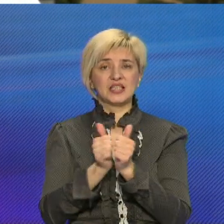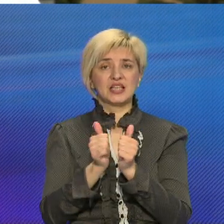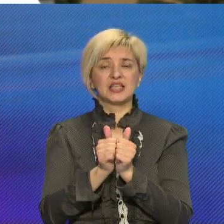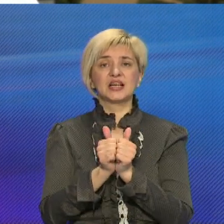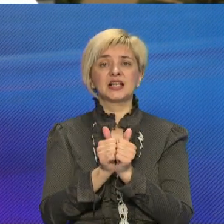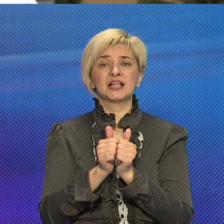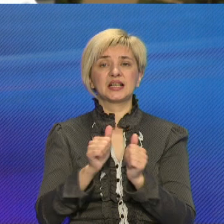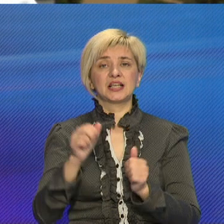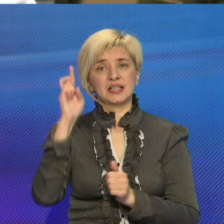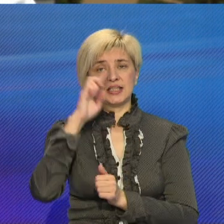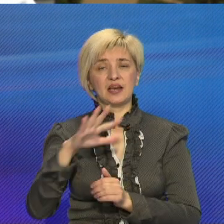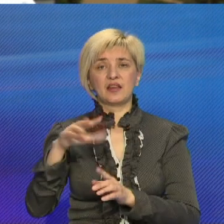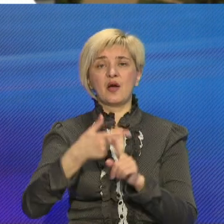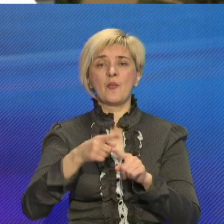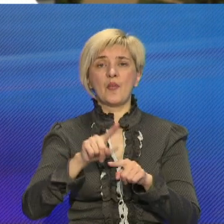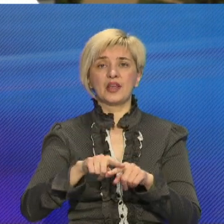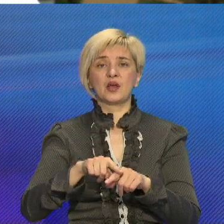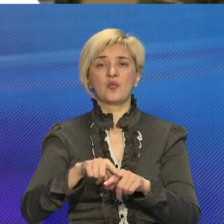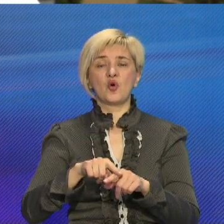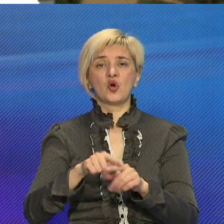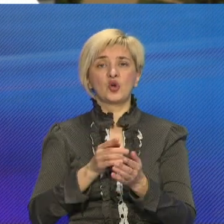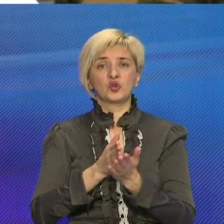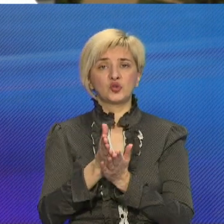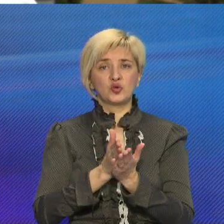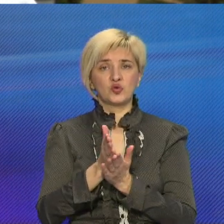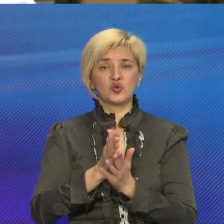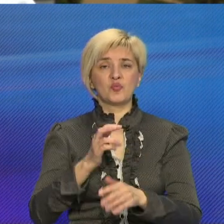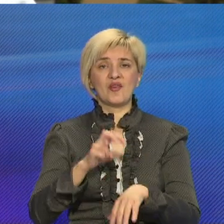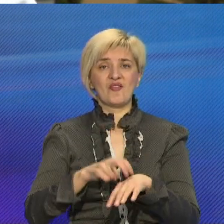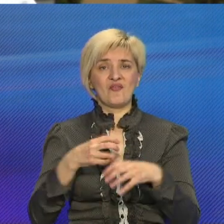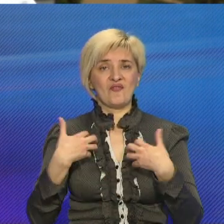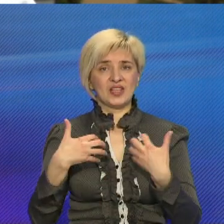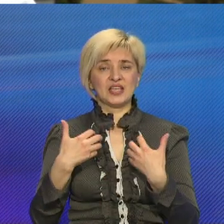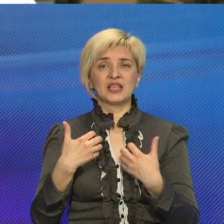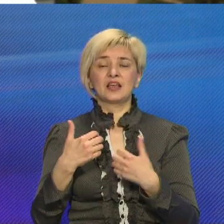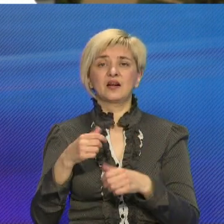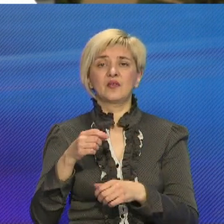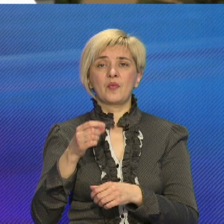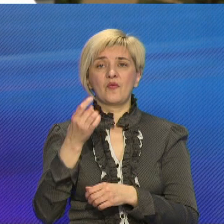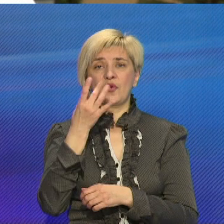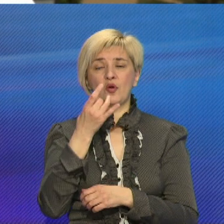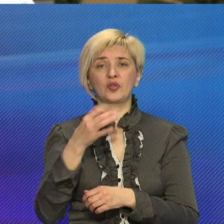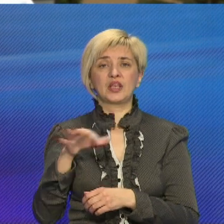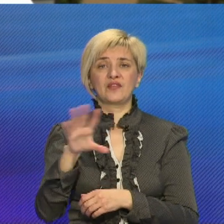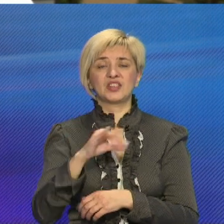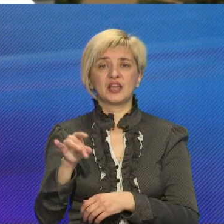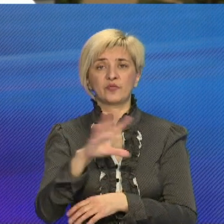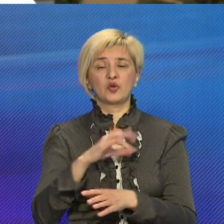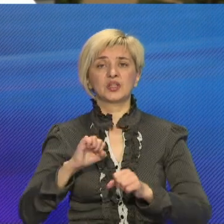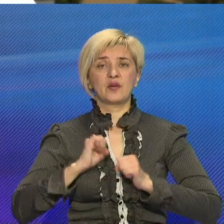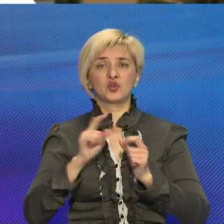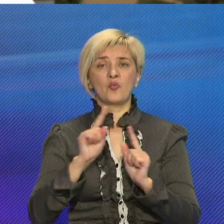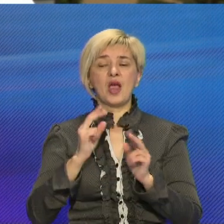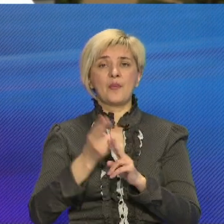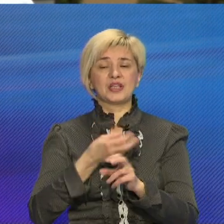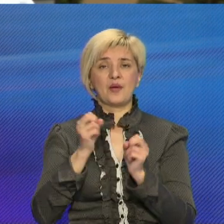поэтому ветеринарная служба не только города Гродно и Гродненской области, но также всей республики стремится к тому, чтобы обезопасить наши